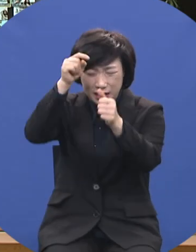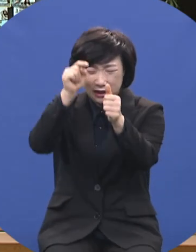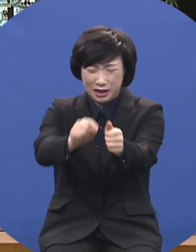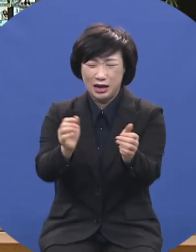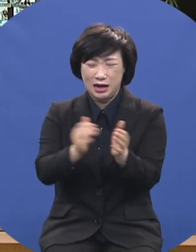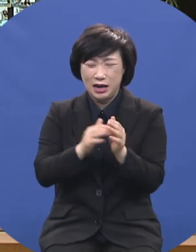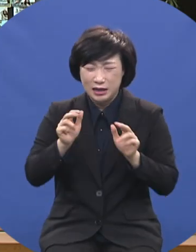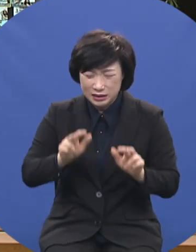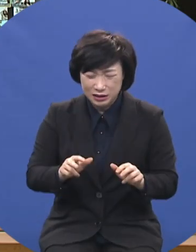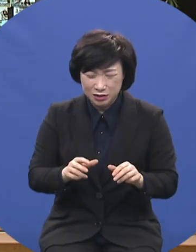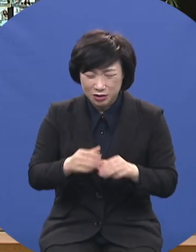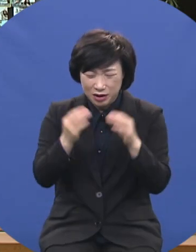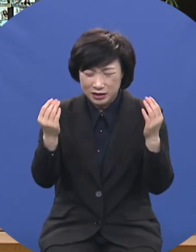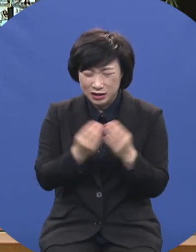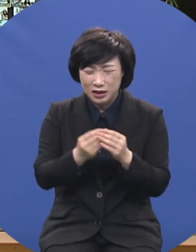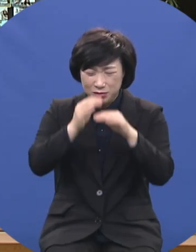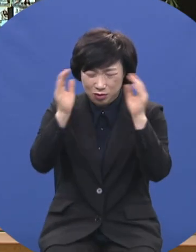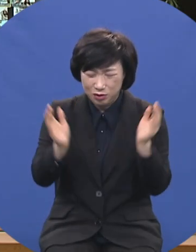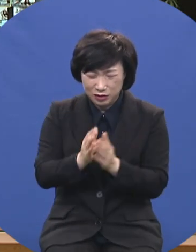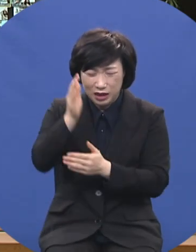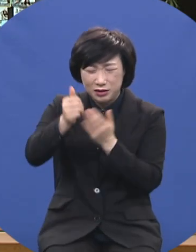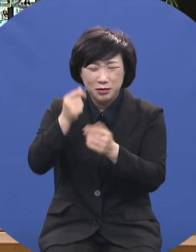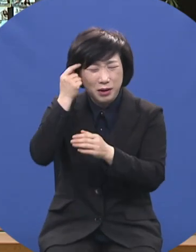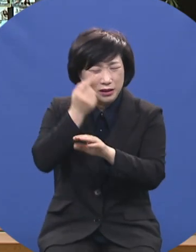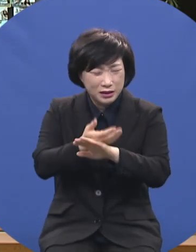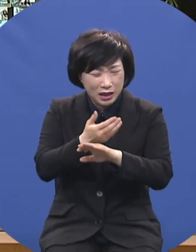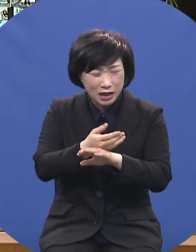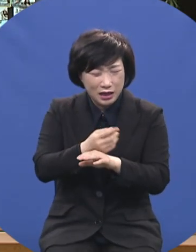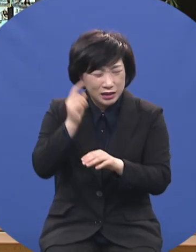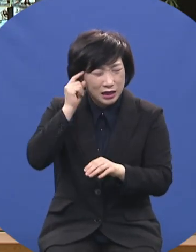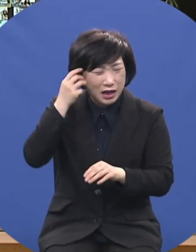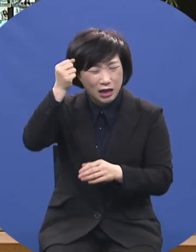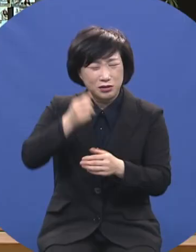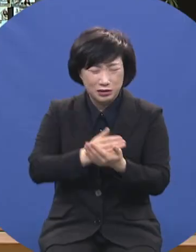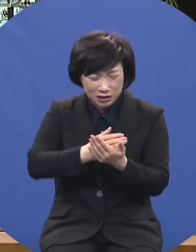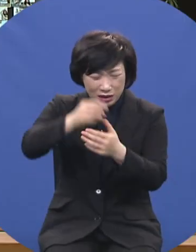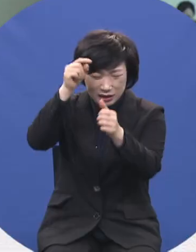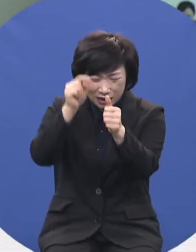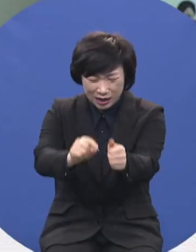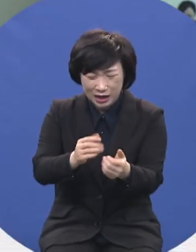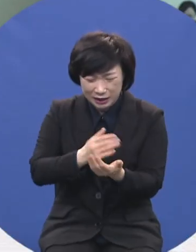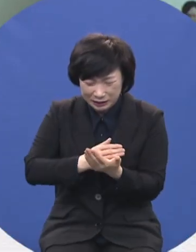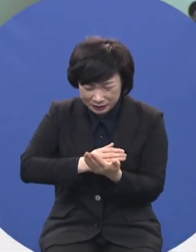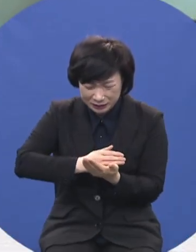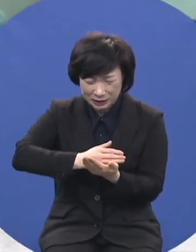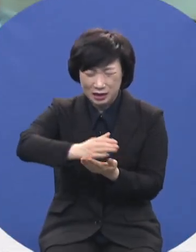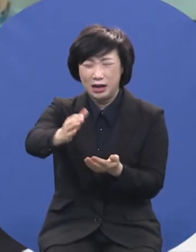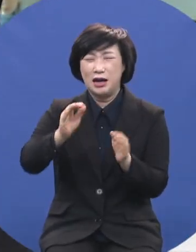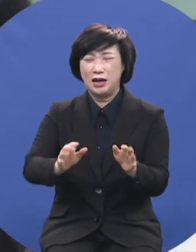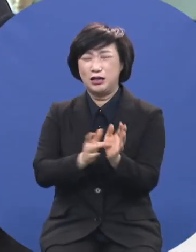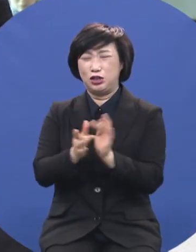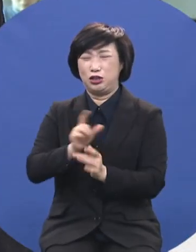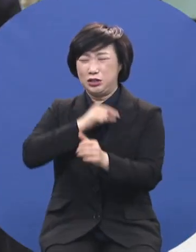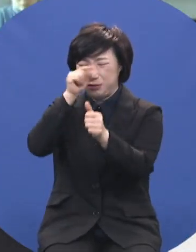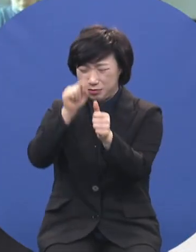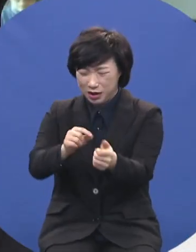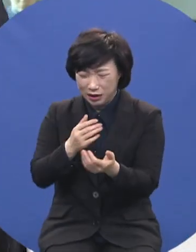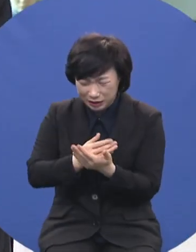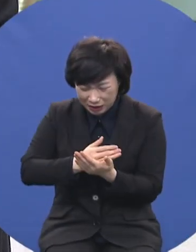떠나갈지어다. 지금 완전히 다 하나님과 반대되는 이념 가지고 떠나가라. 예수 명하노니